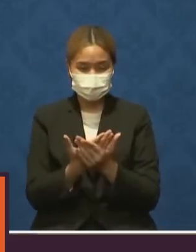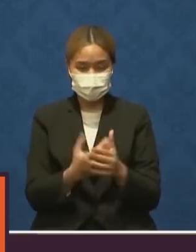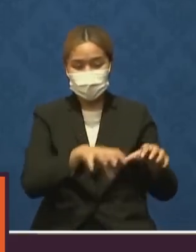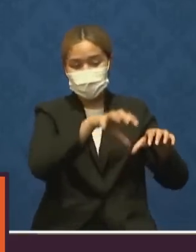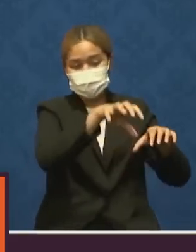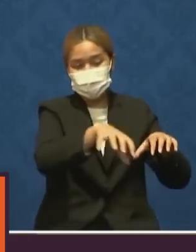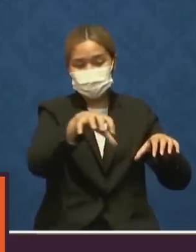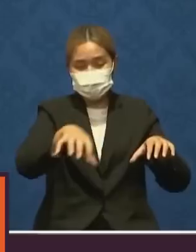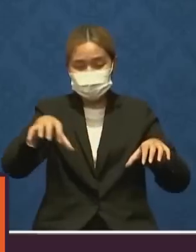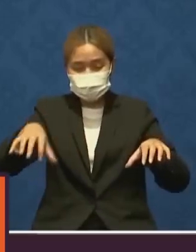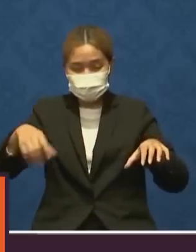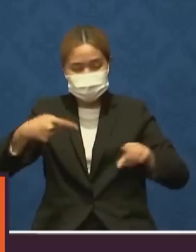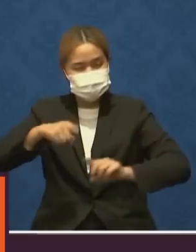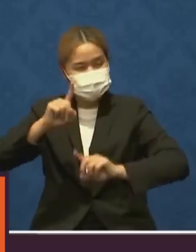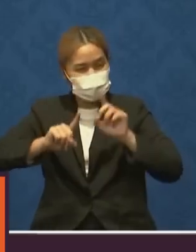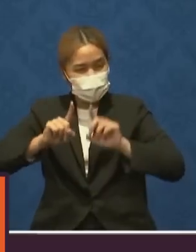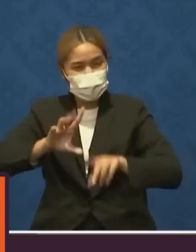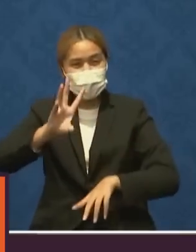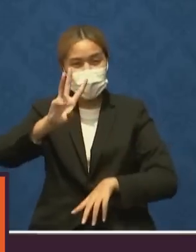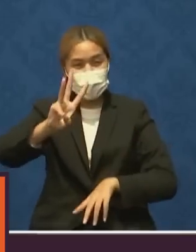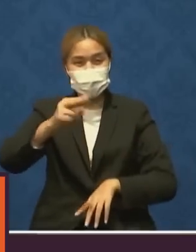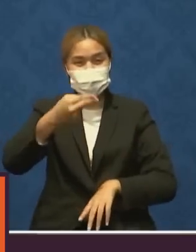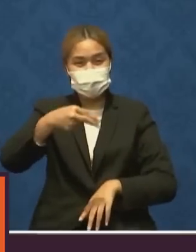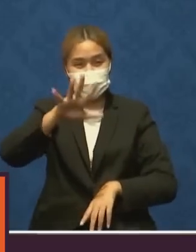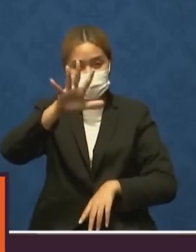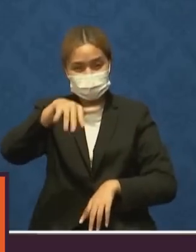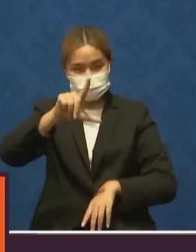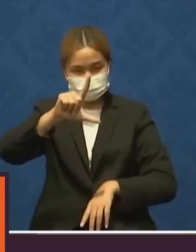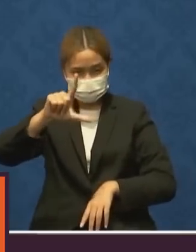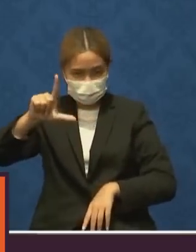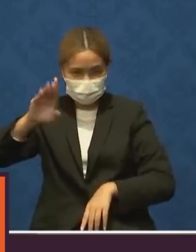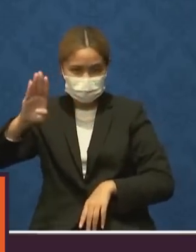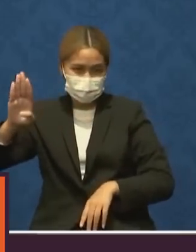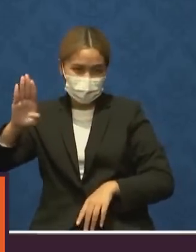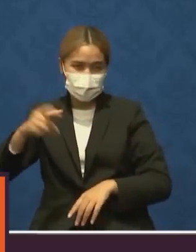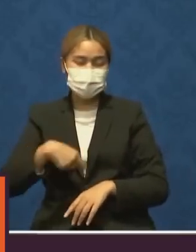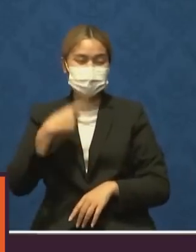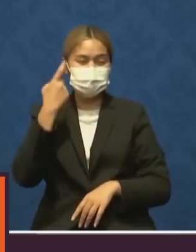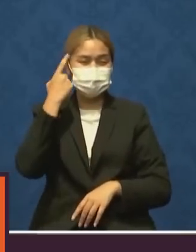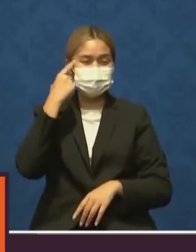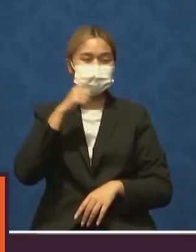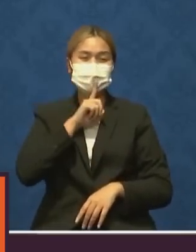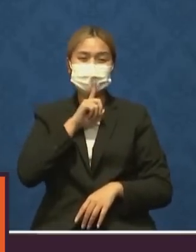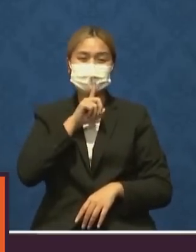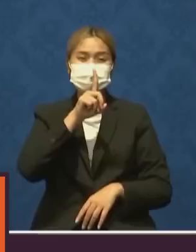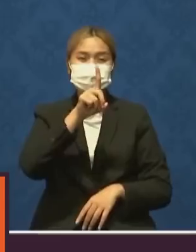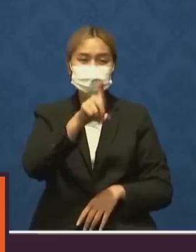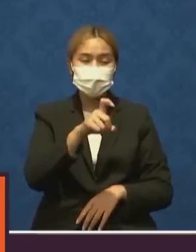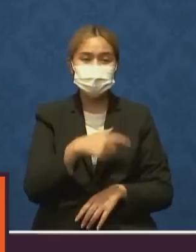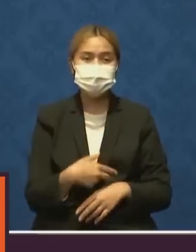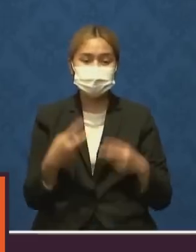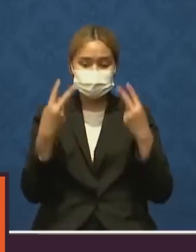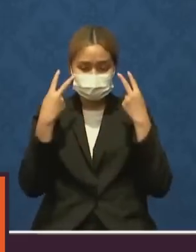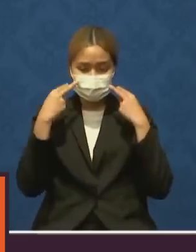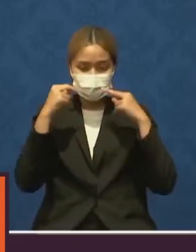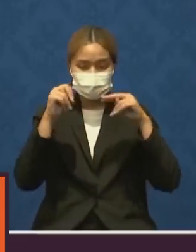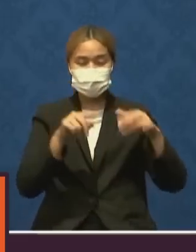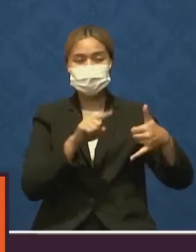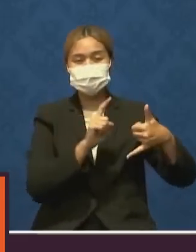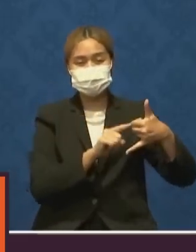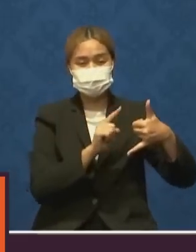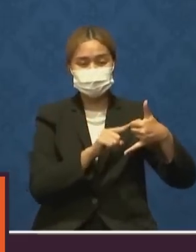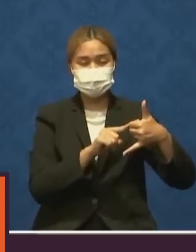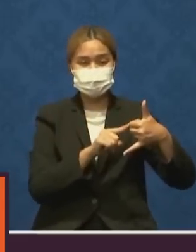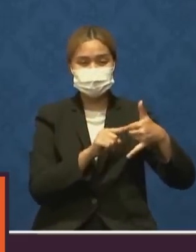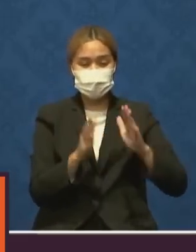ที่เขาประเมิกไ้วสูงถึ 65,000 ลบาทมักยงตตงคถามครับวท่นายกจะให้ข้าราชการ